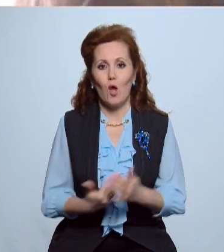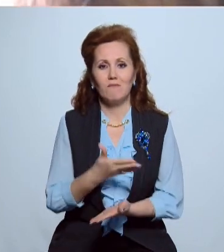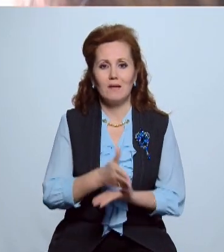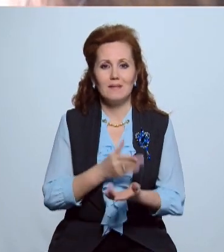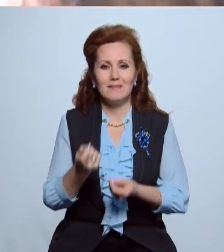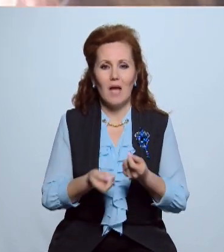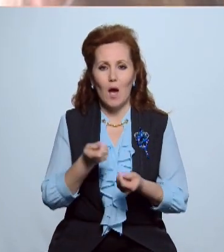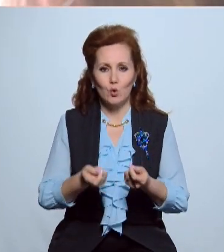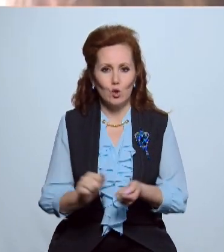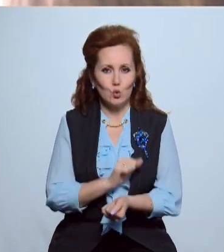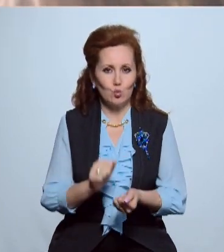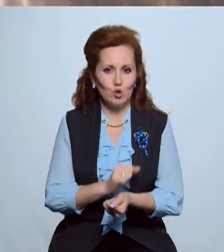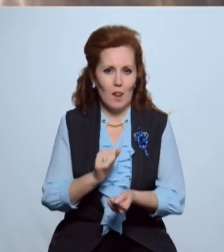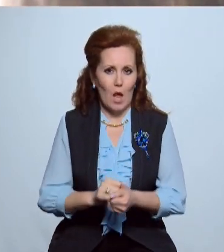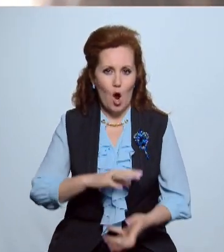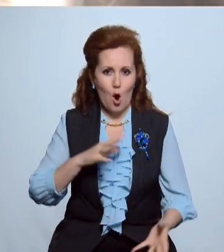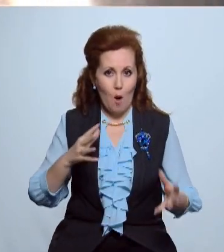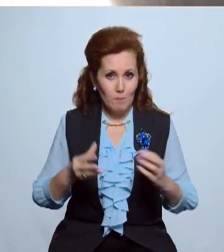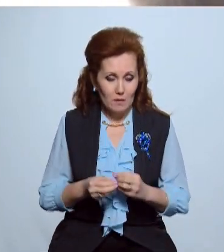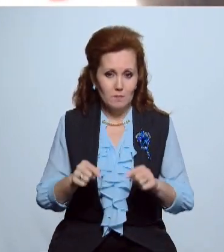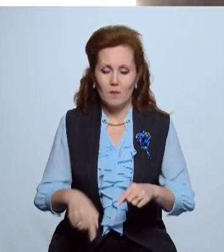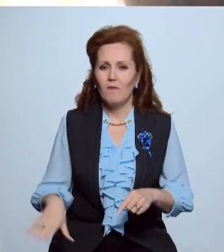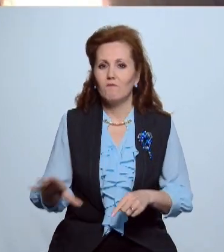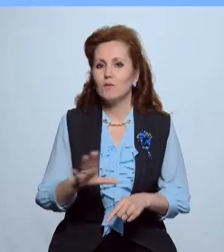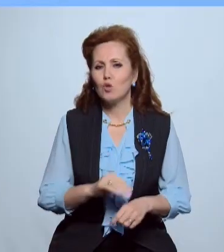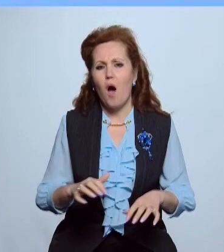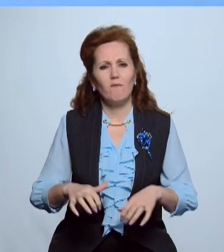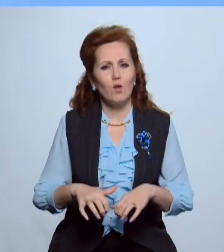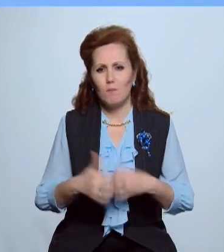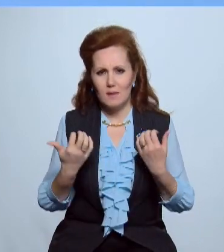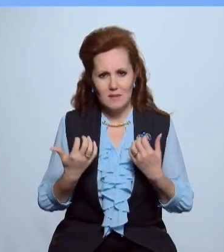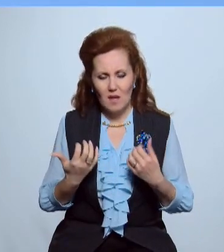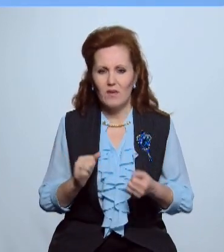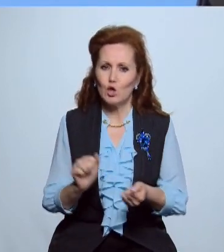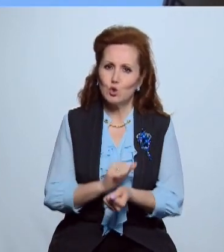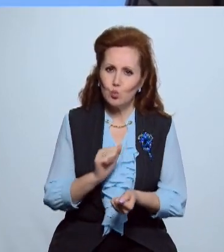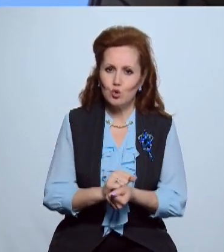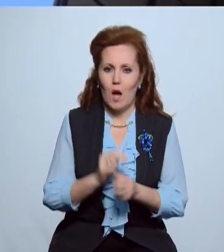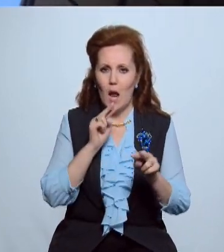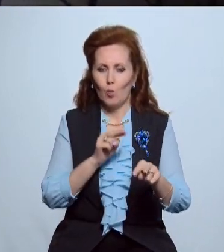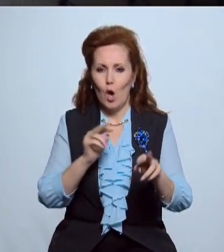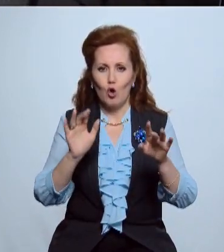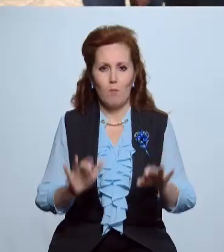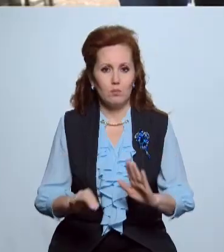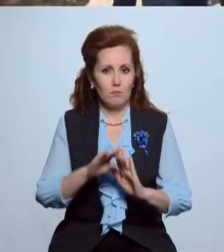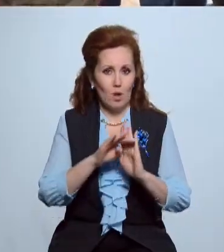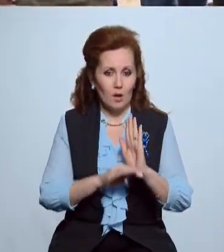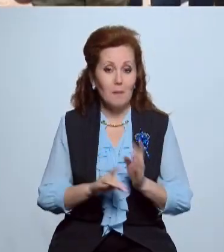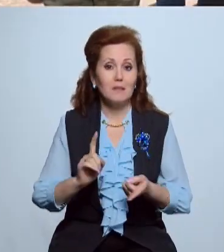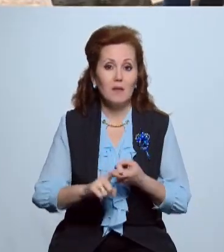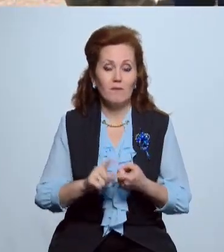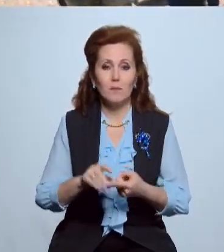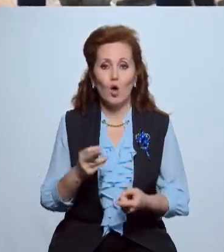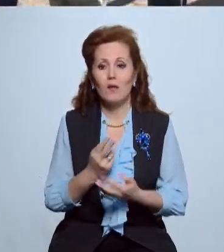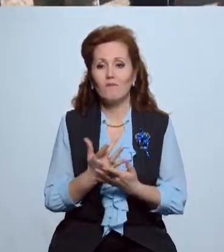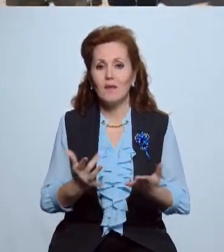комплекса, который как раз работает на газе. Здесь все максимально автоматизировано. Процесс сушки регулирует компьютерная программа в зависимости от